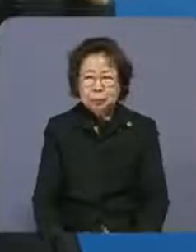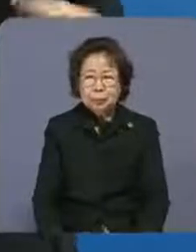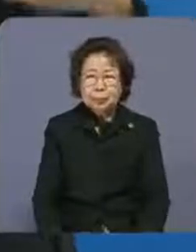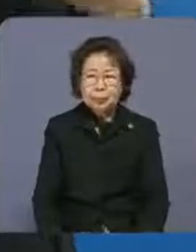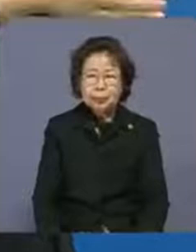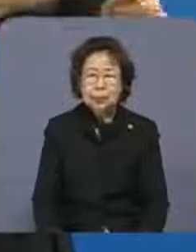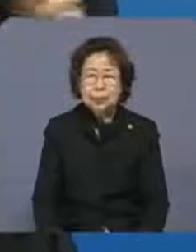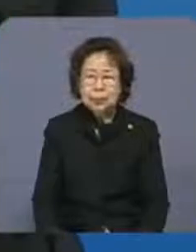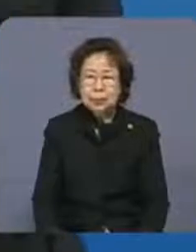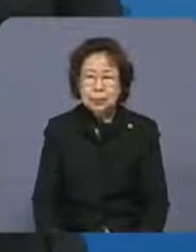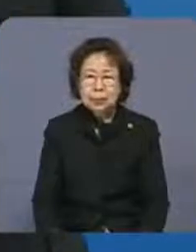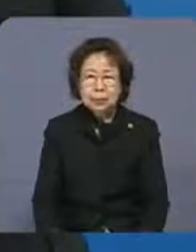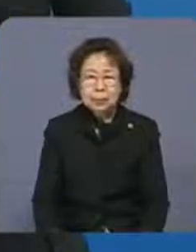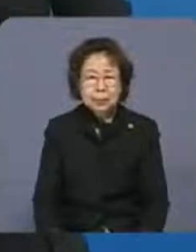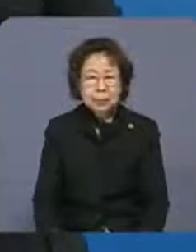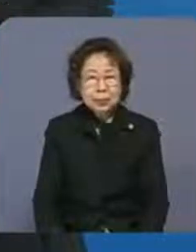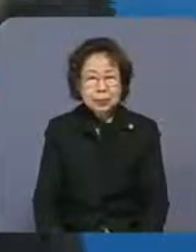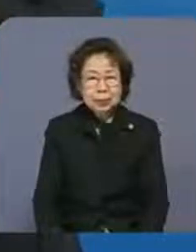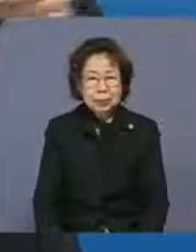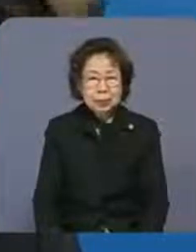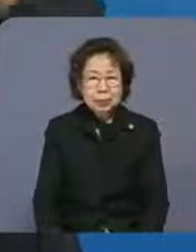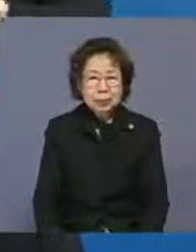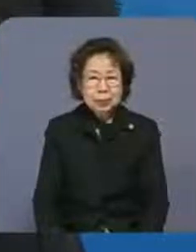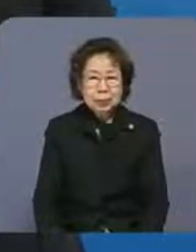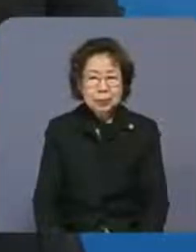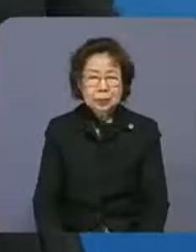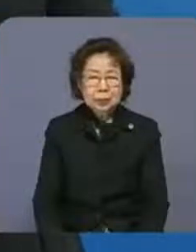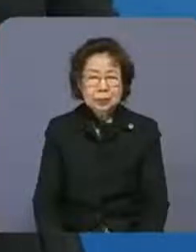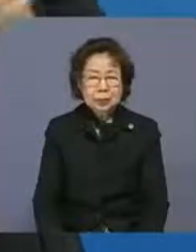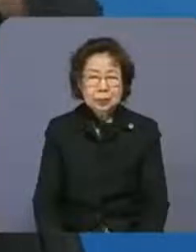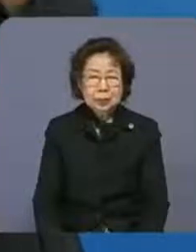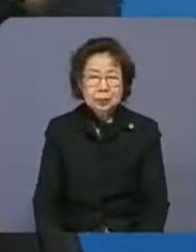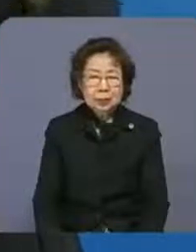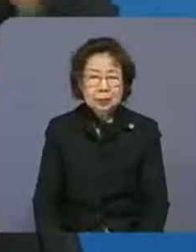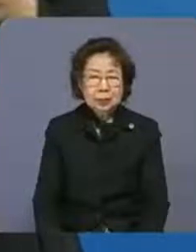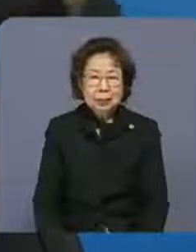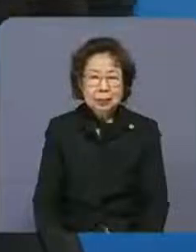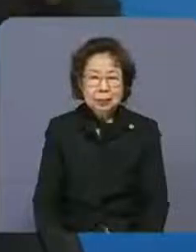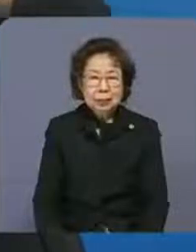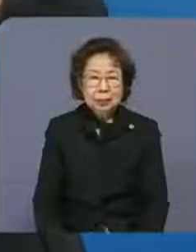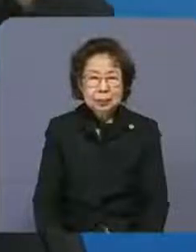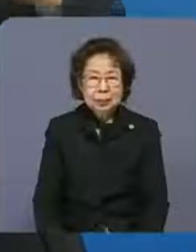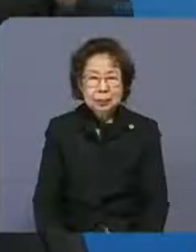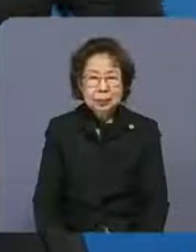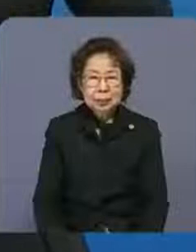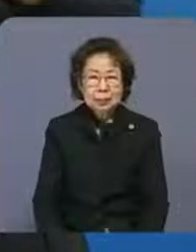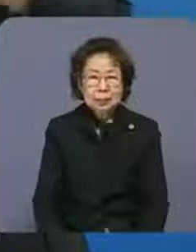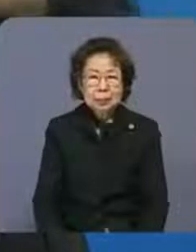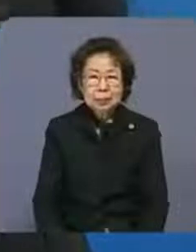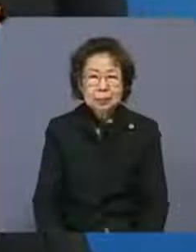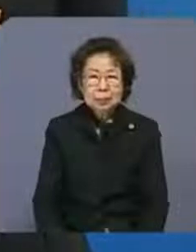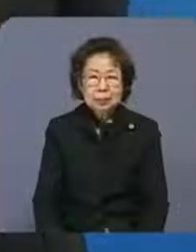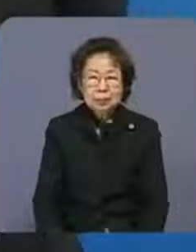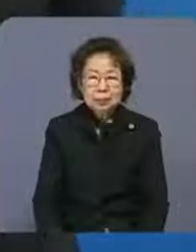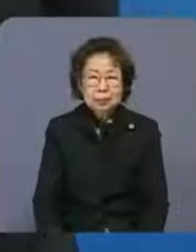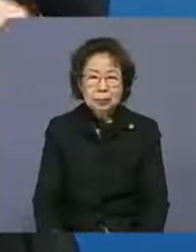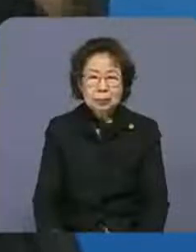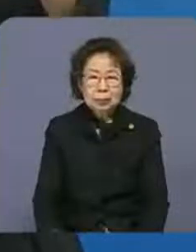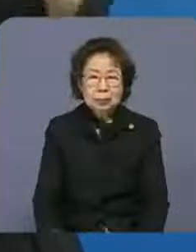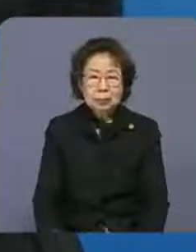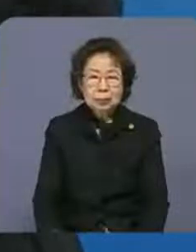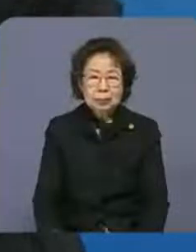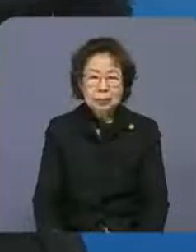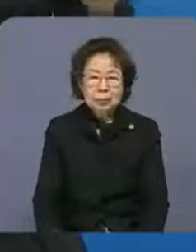또 모듈러 교실 설치 등을 통해서 돌봄 교실을 계속 확대하도록 하겠습니다. 이렇게